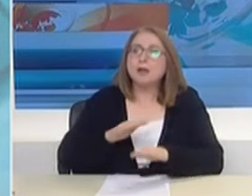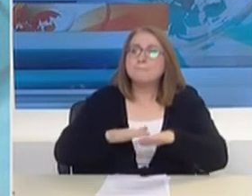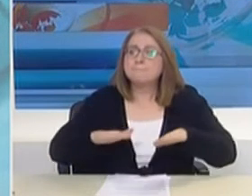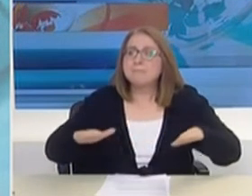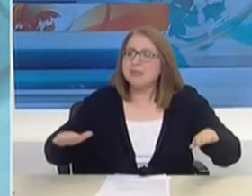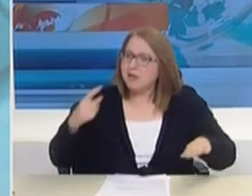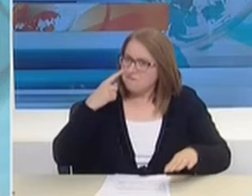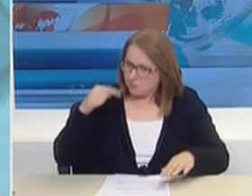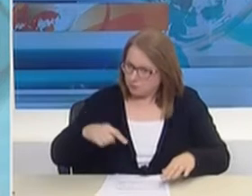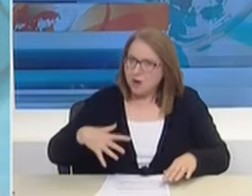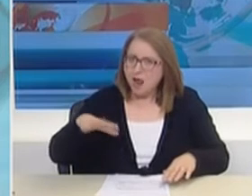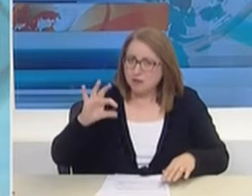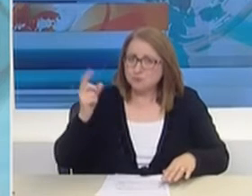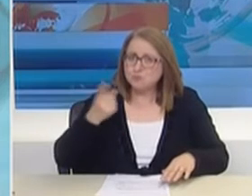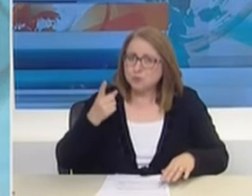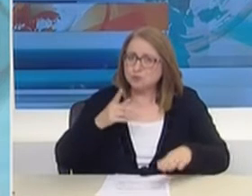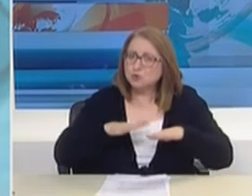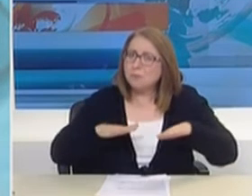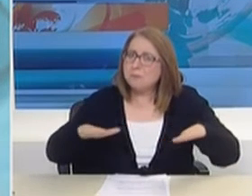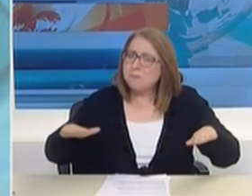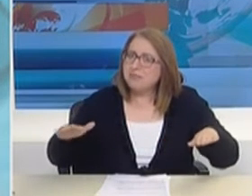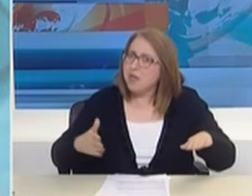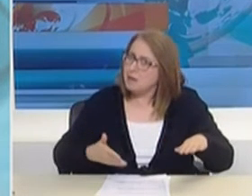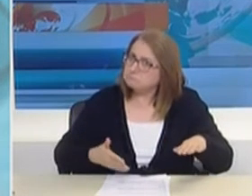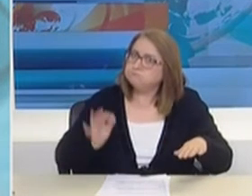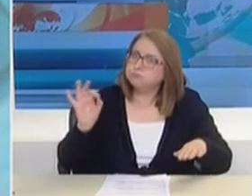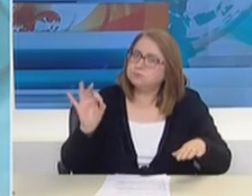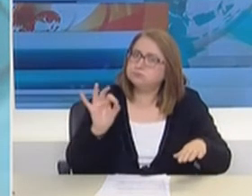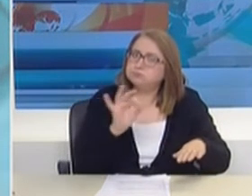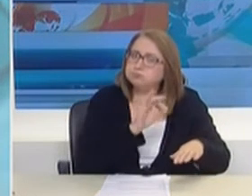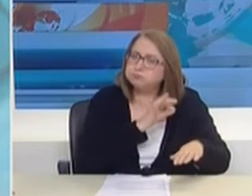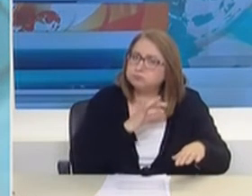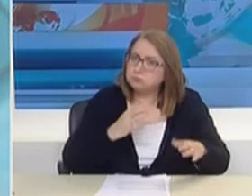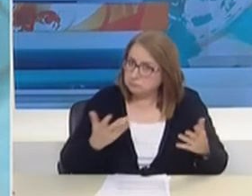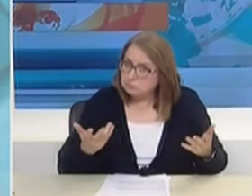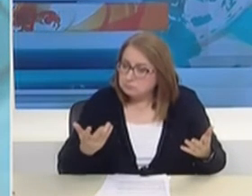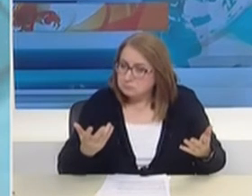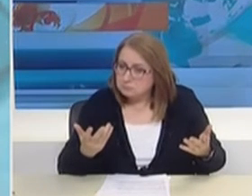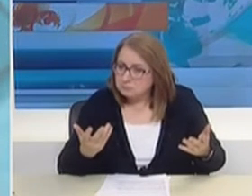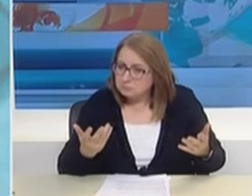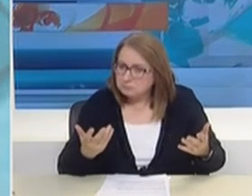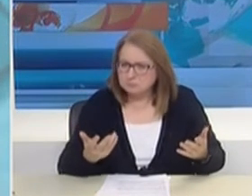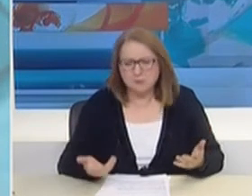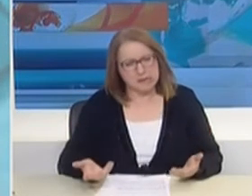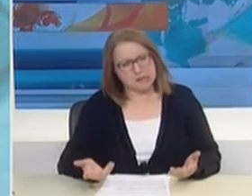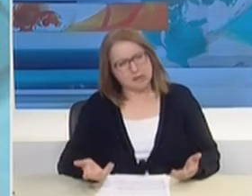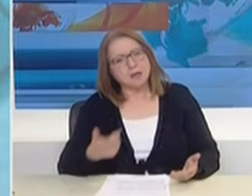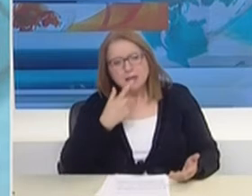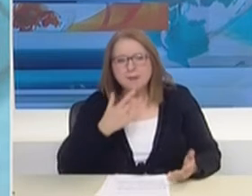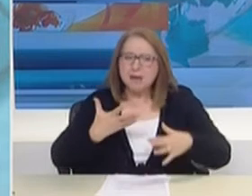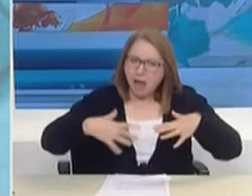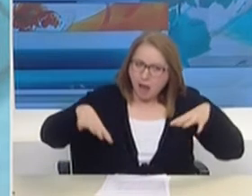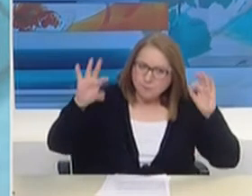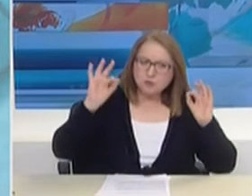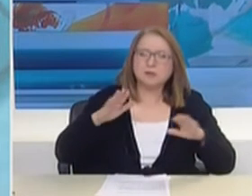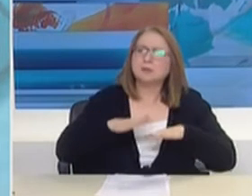ανεβαίνουν μάλλον και τα κρούσματα που αφορούν τα παιδιά, γιατρέ. Μα είναι από την αρχή γνωστό ότι τα παιδιά μπορεί να νοσήσουν